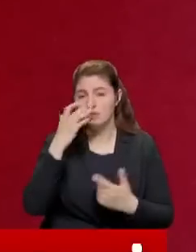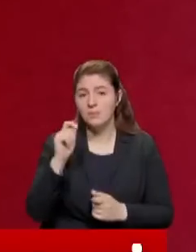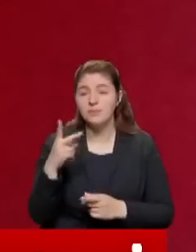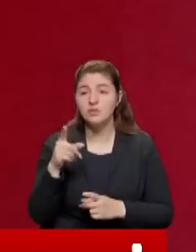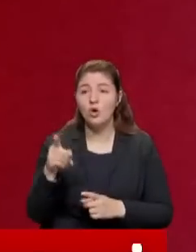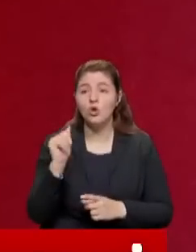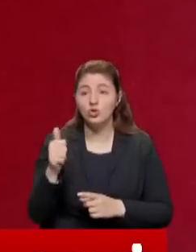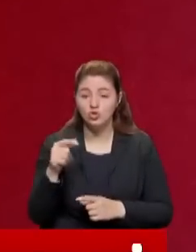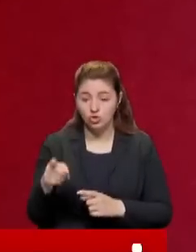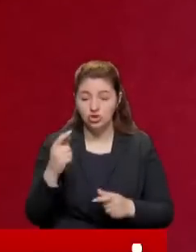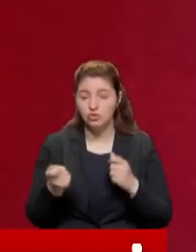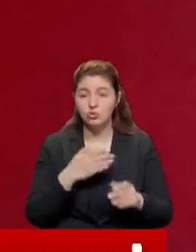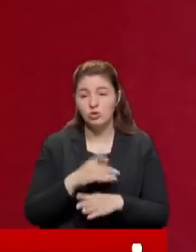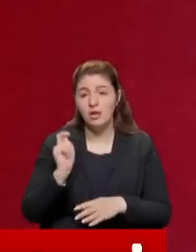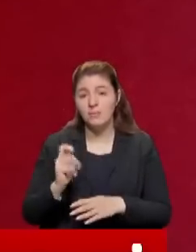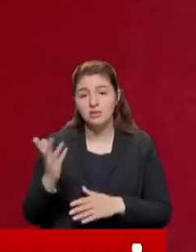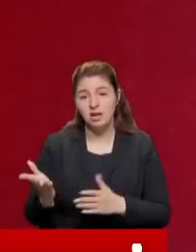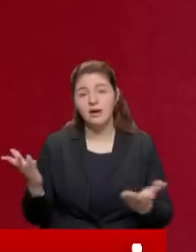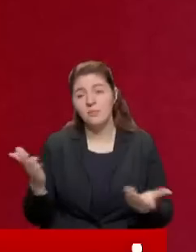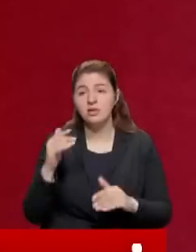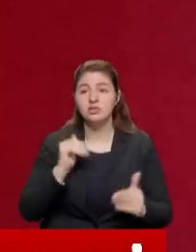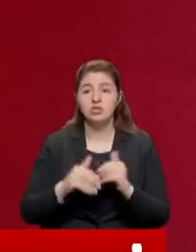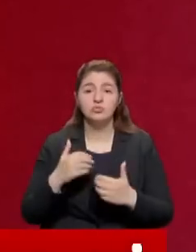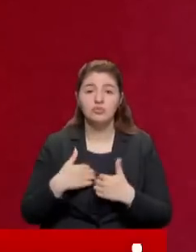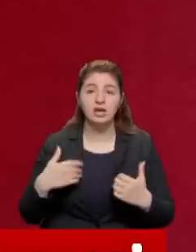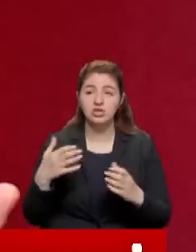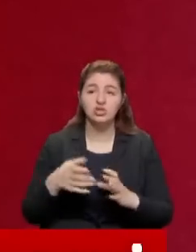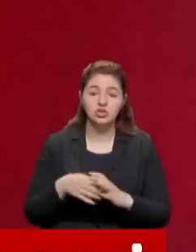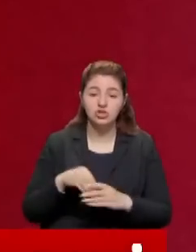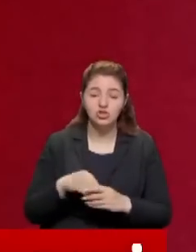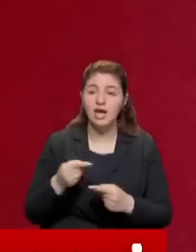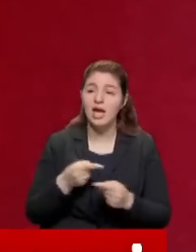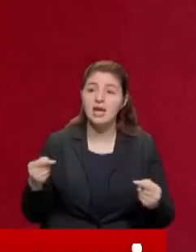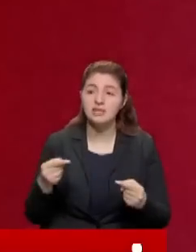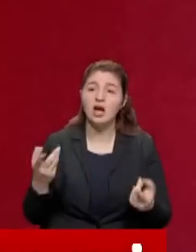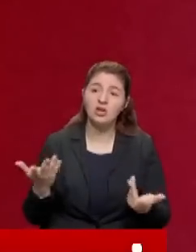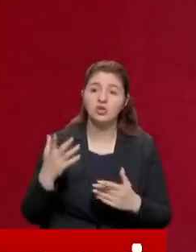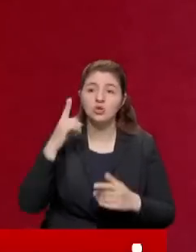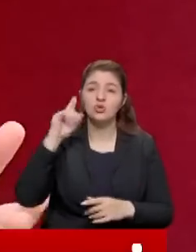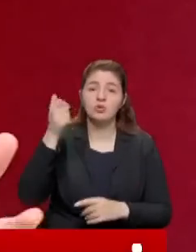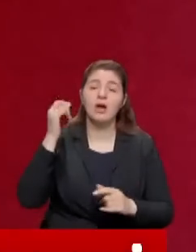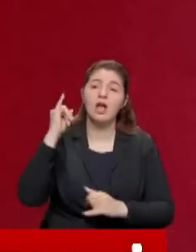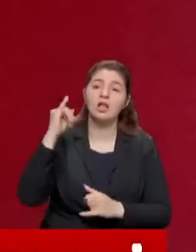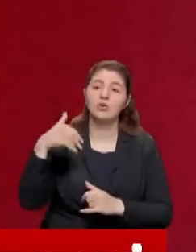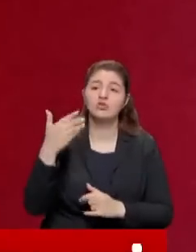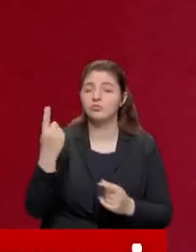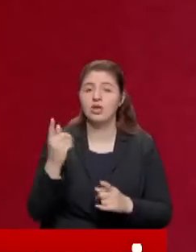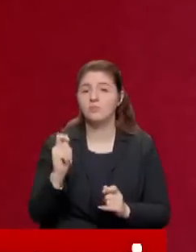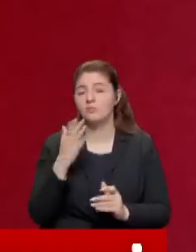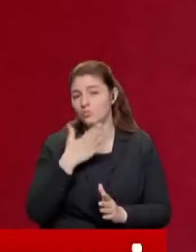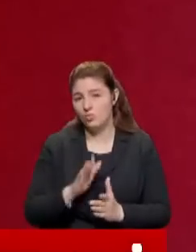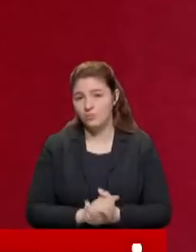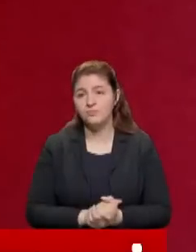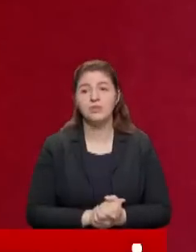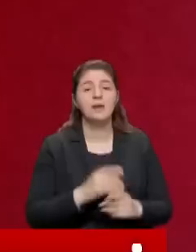sağlayabiliriz. O gün görev işimizi doğru yaparsak. Ama seçim güvenliği için eksiklikleri ancak hükümeti eleştirmenin dışında yapabileceğimiz bir şey